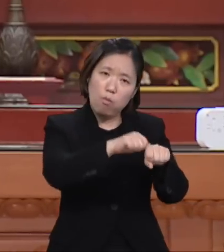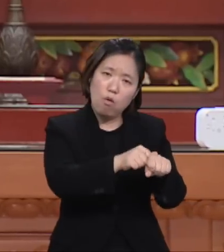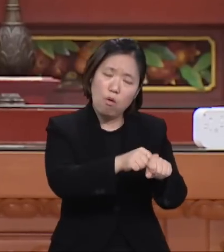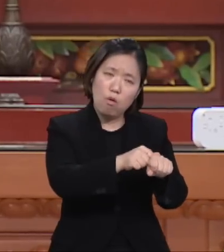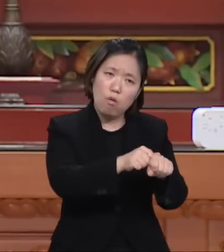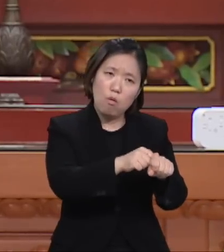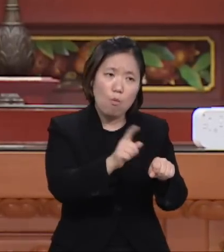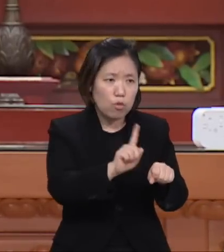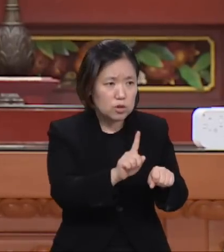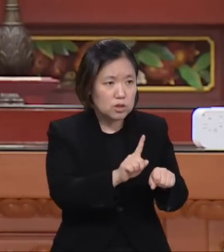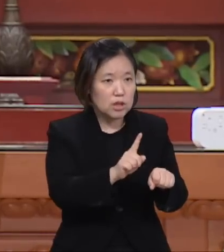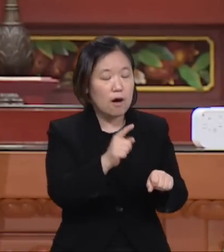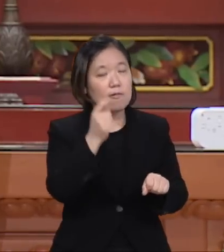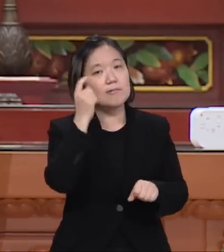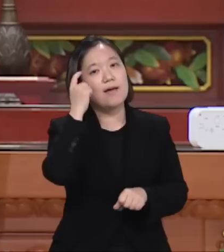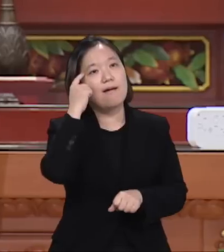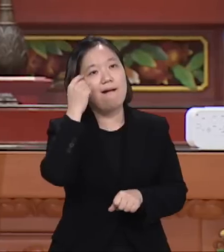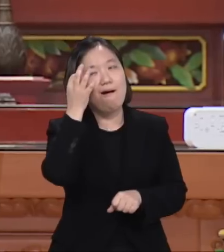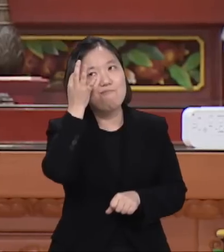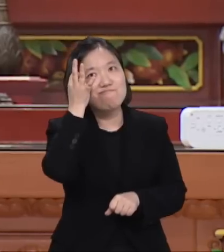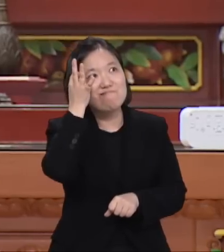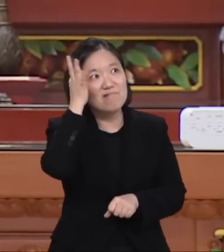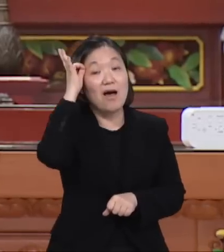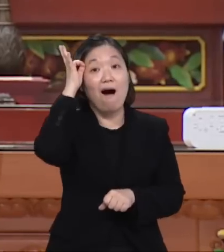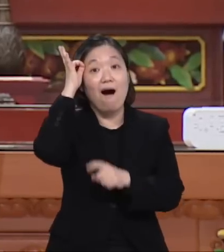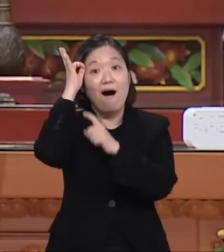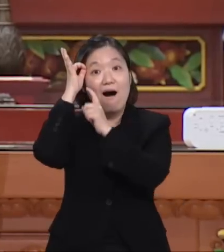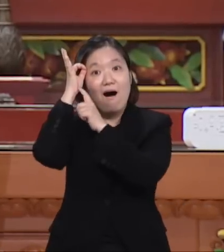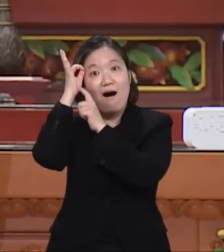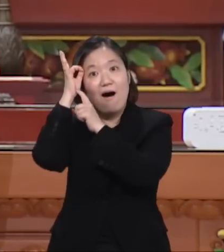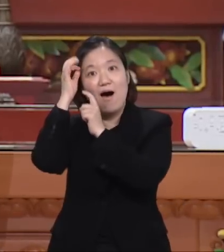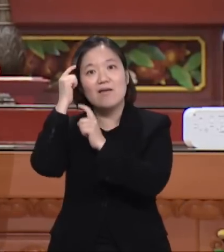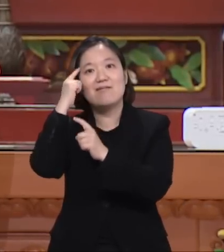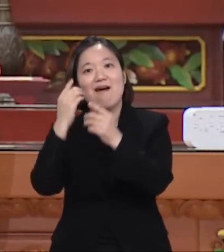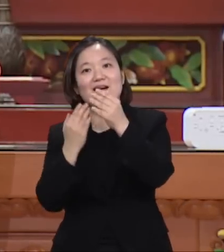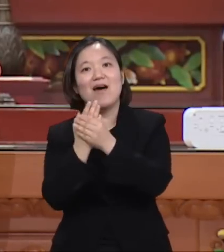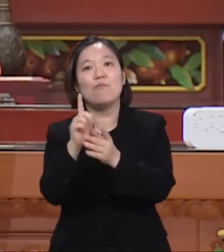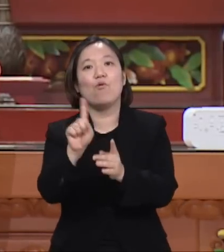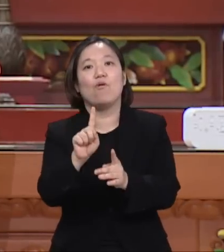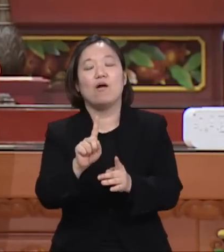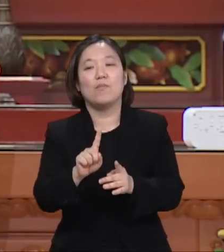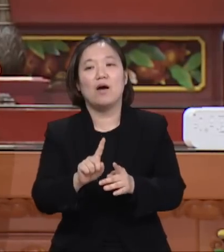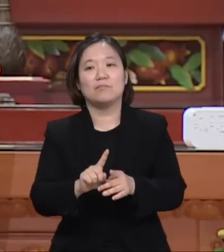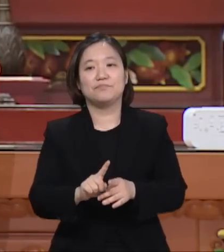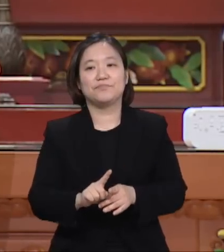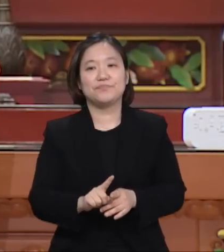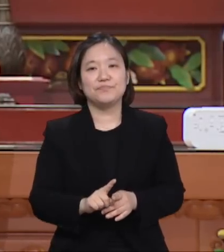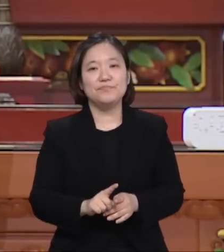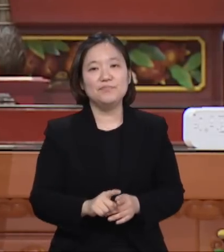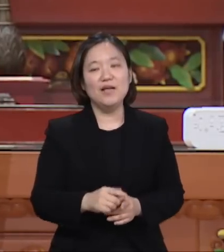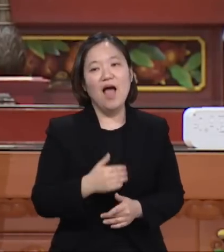하다가 제가 또 머리를 딱 하고 때리는 한 생각에